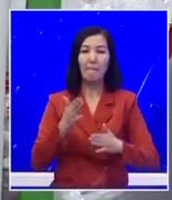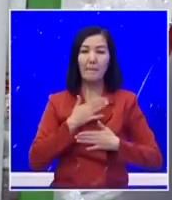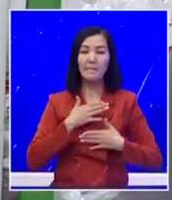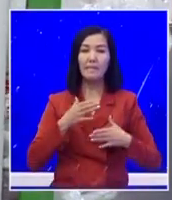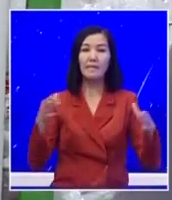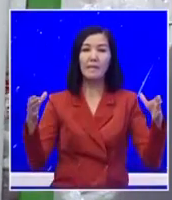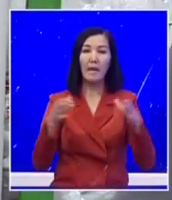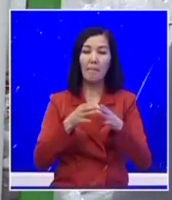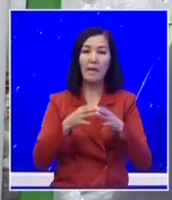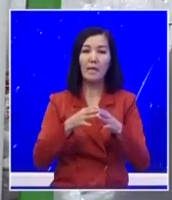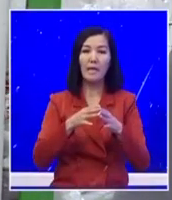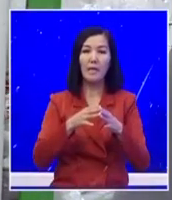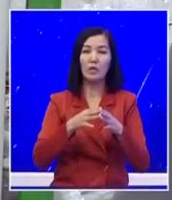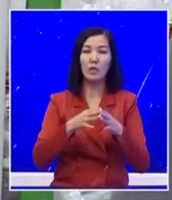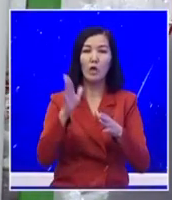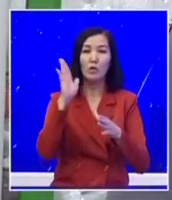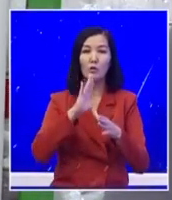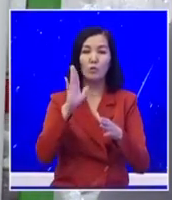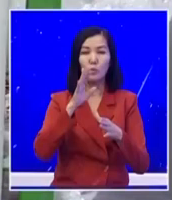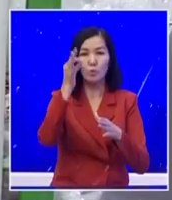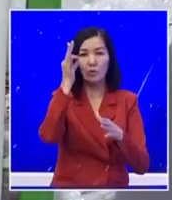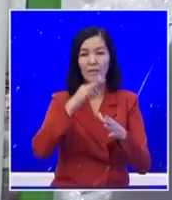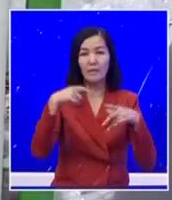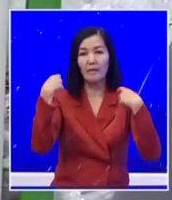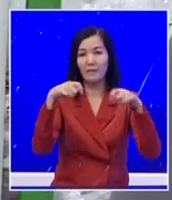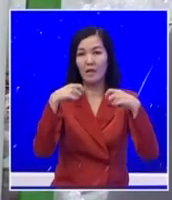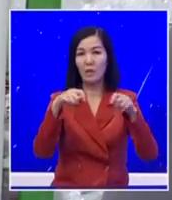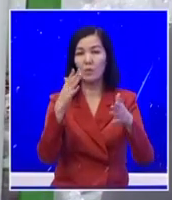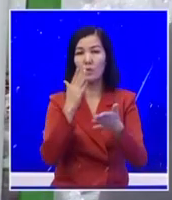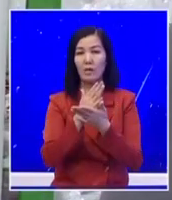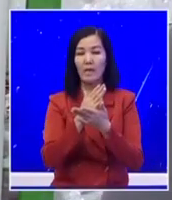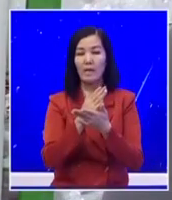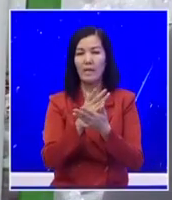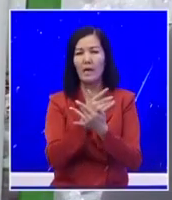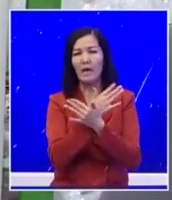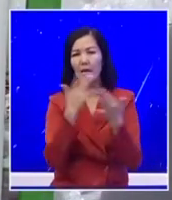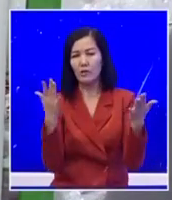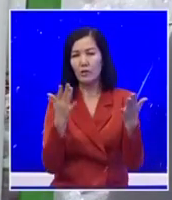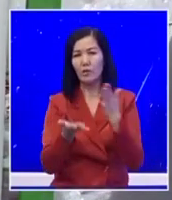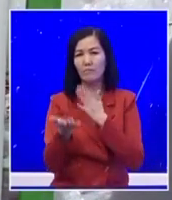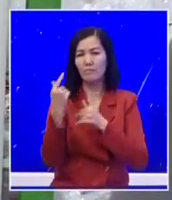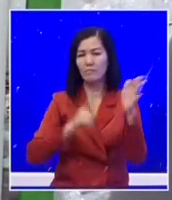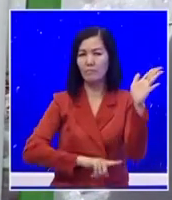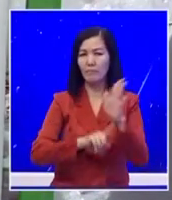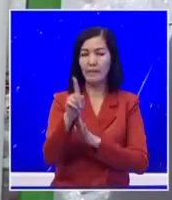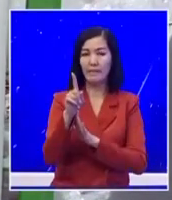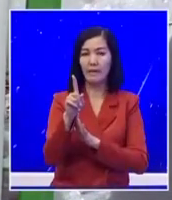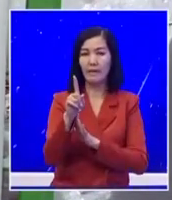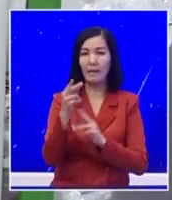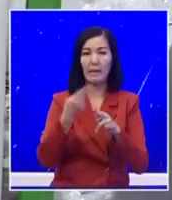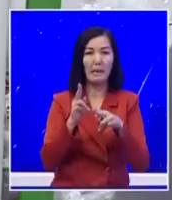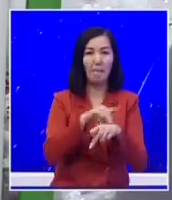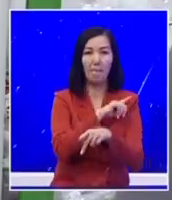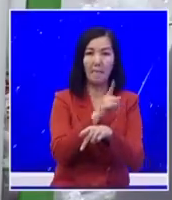компания сусындар сату жағынан үздік. Обастан алкогольдік, алкогольсіз сусындармен айналысатынымыз белгілі. Бұл біздің ең мықты